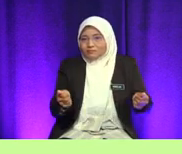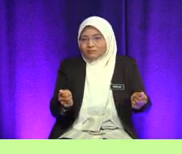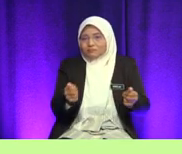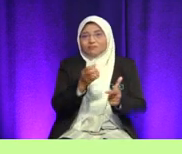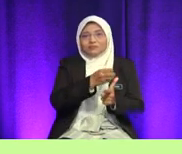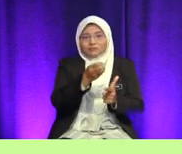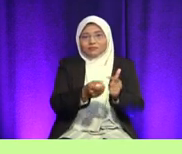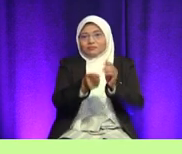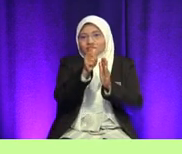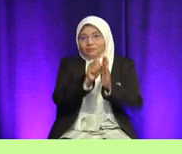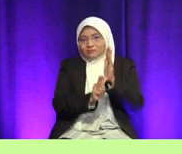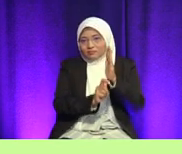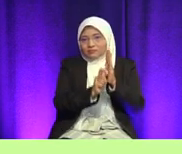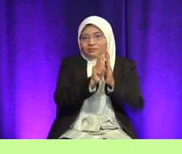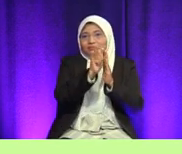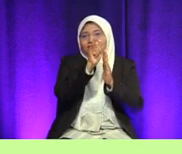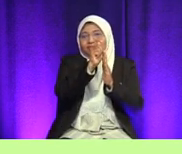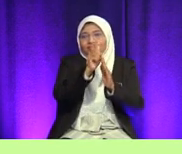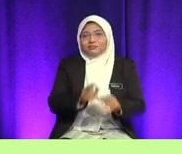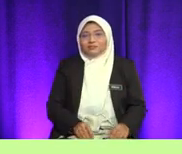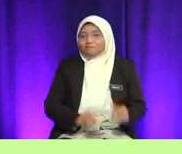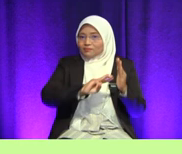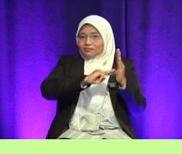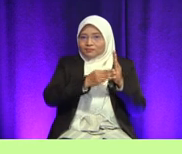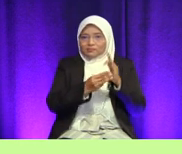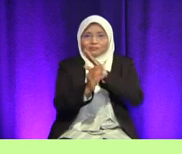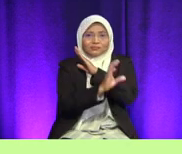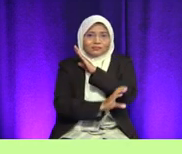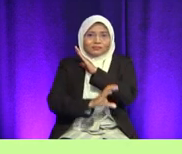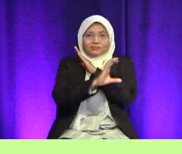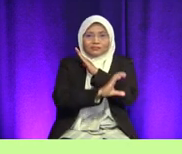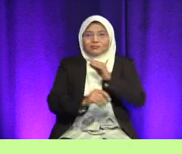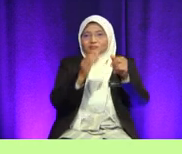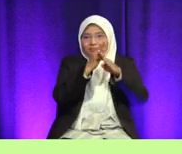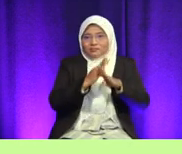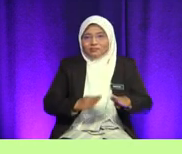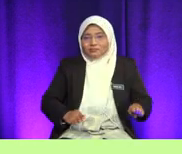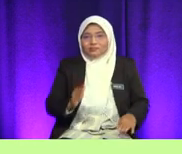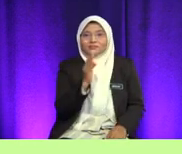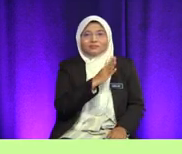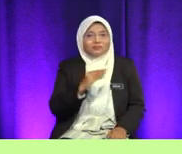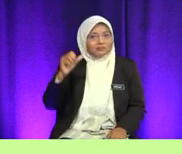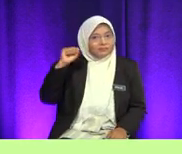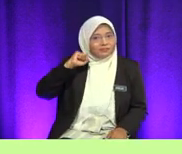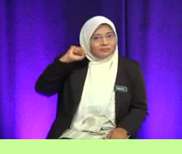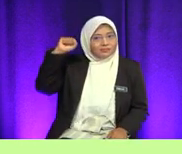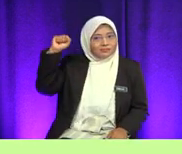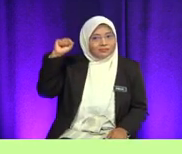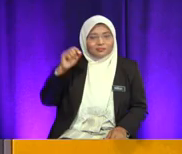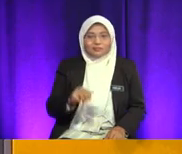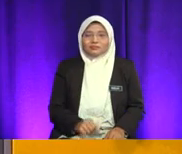perkataan ini merujuk negara yang bebas dan Merdeka jadi kita boleh lihat